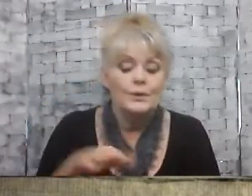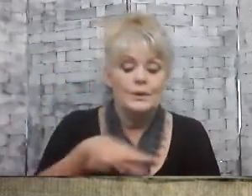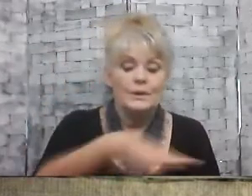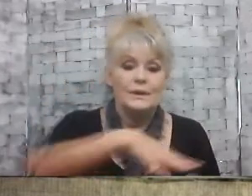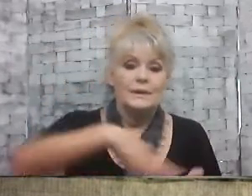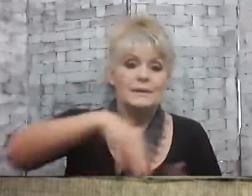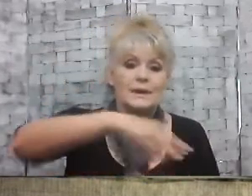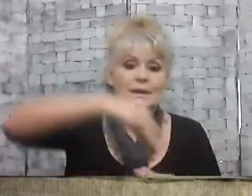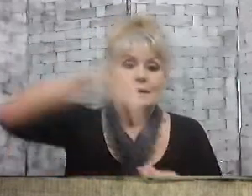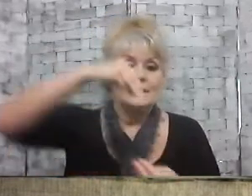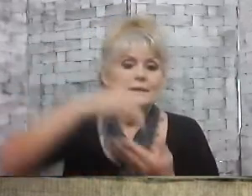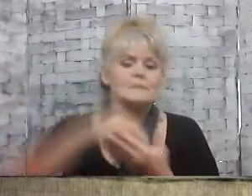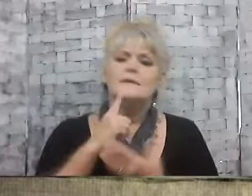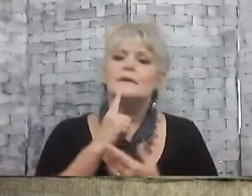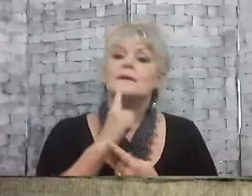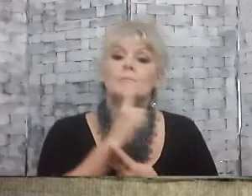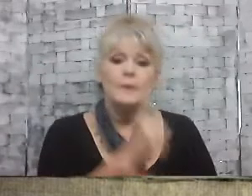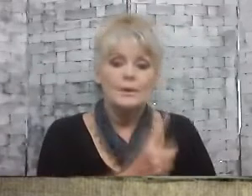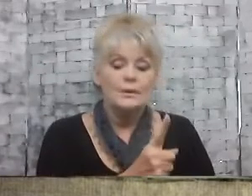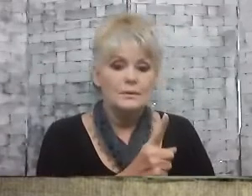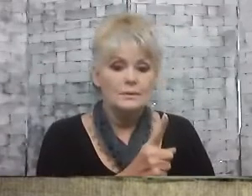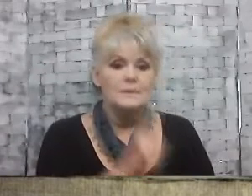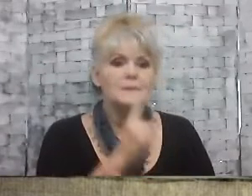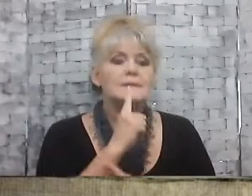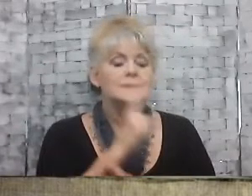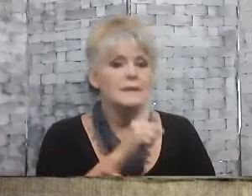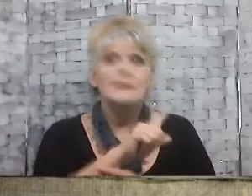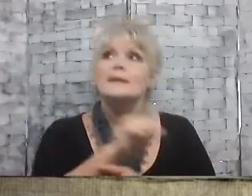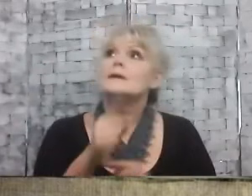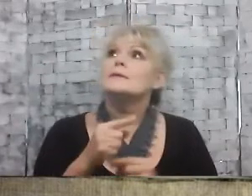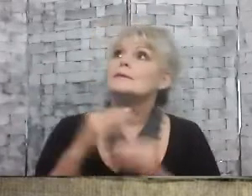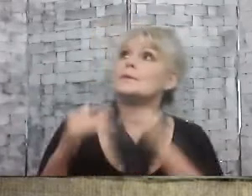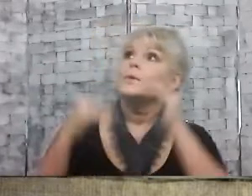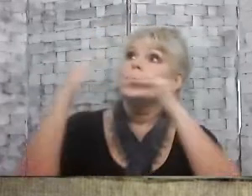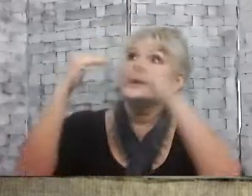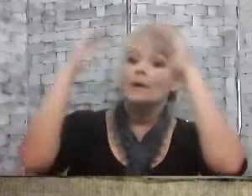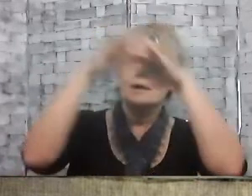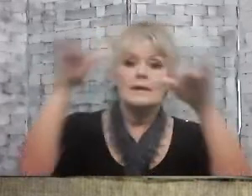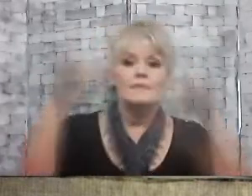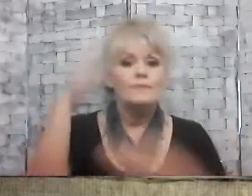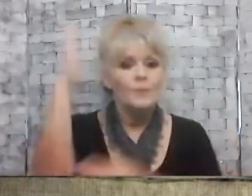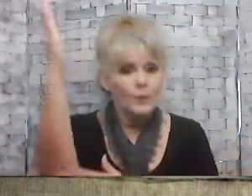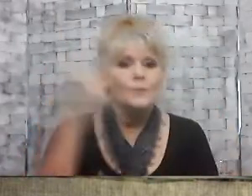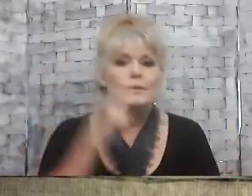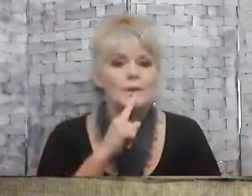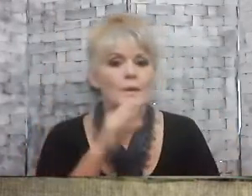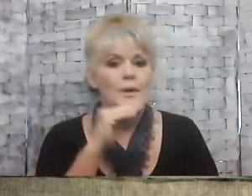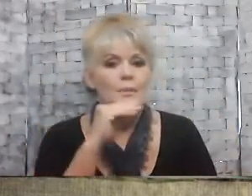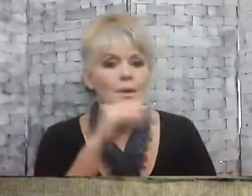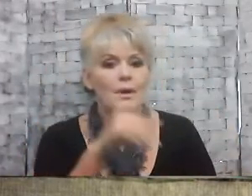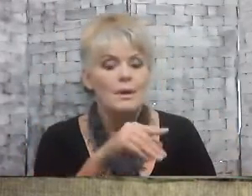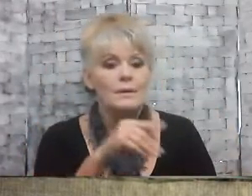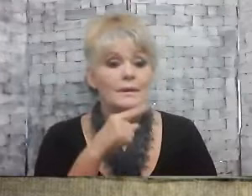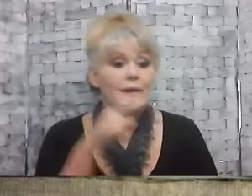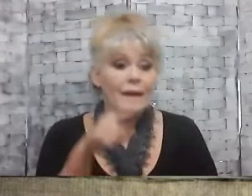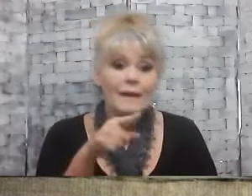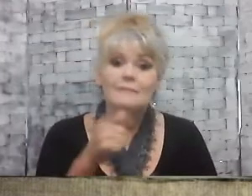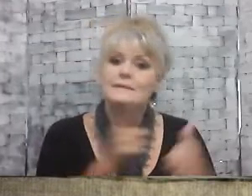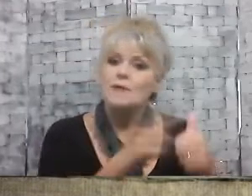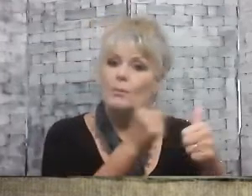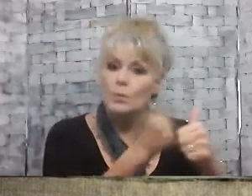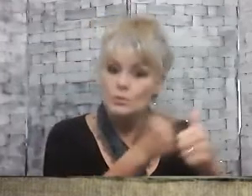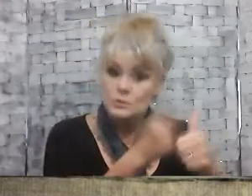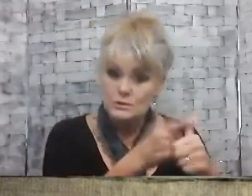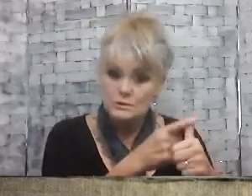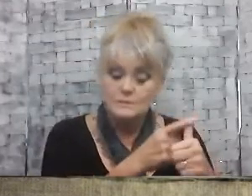Heilige Gees vir hulle opdragte gegee, en hy het met hulle gepraat oor die koninkryk van God. Hierdie